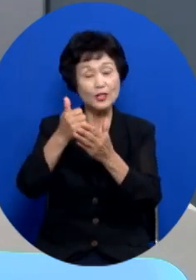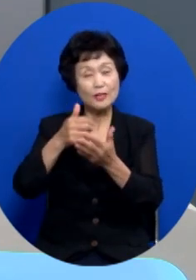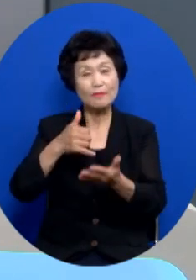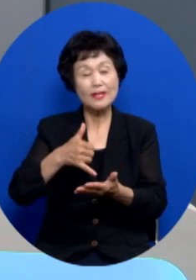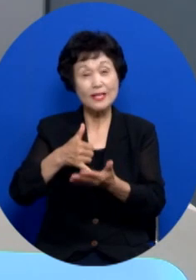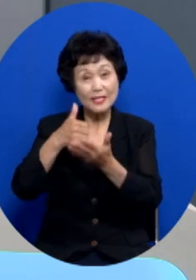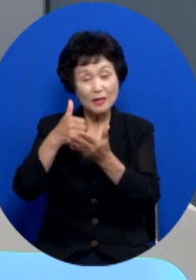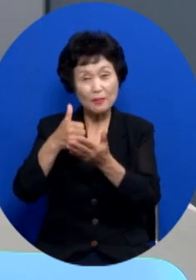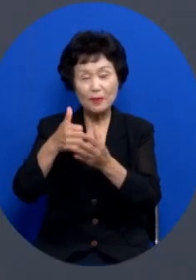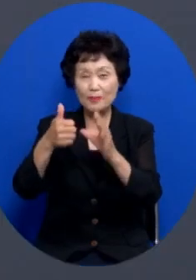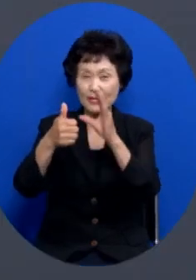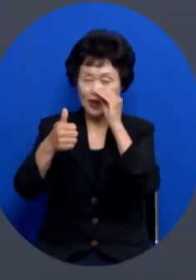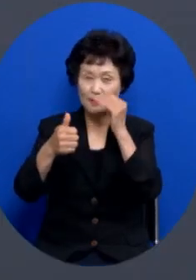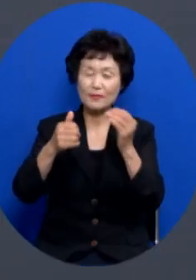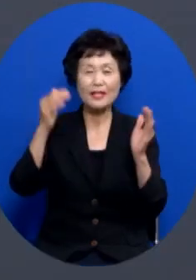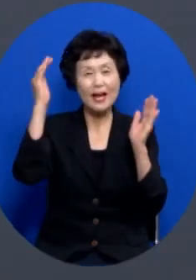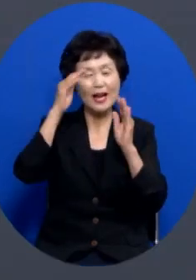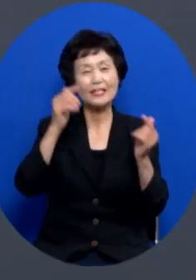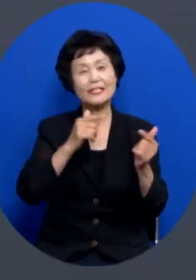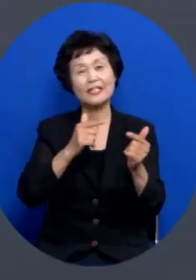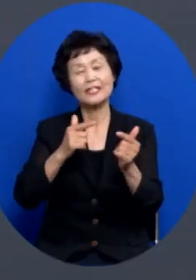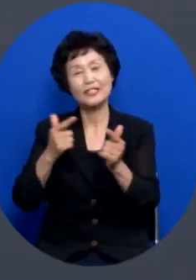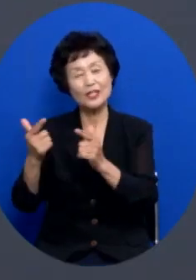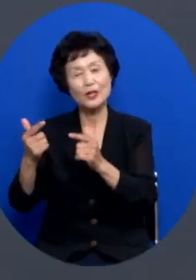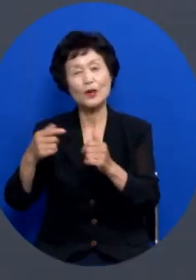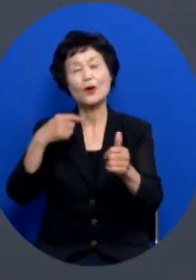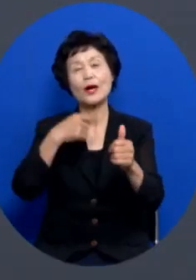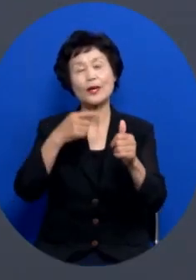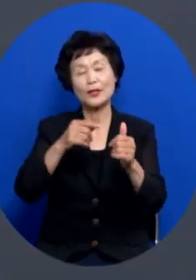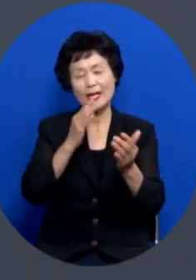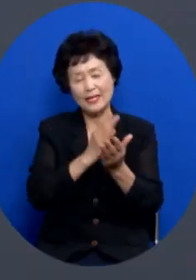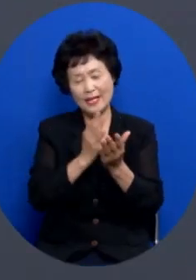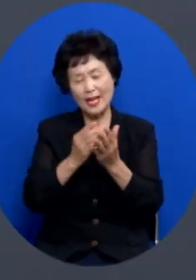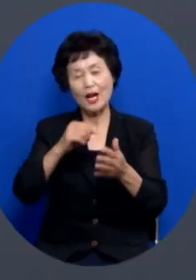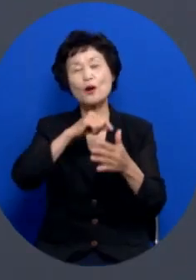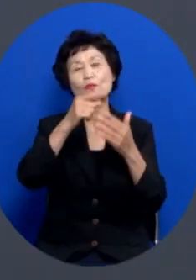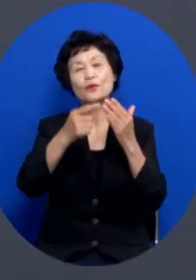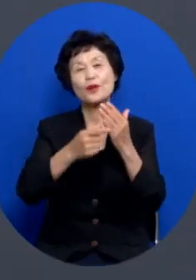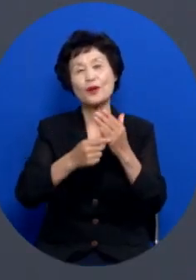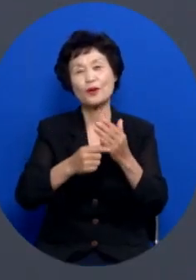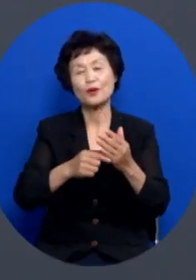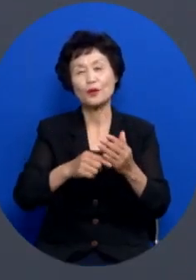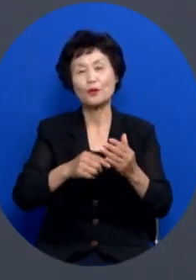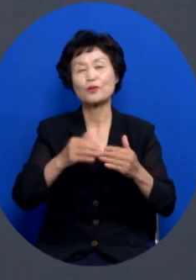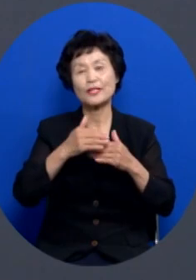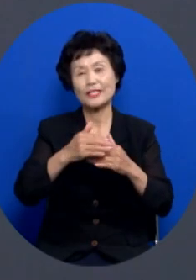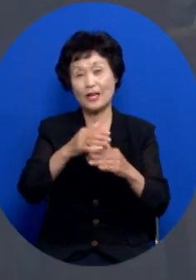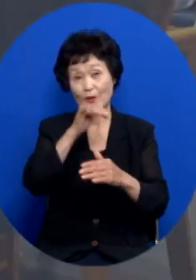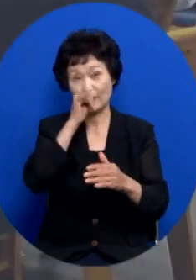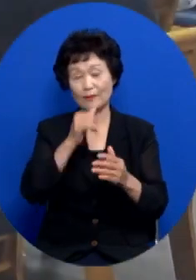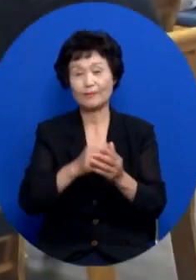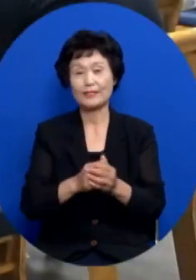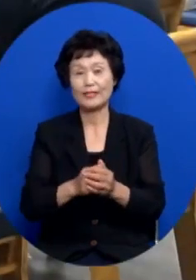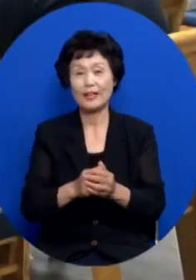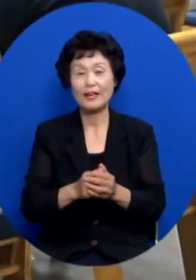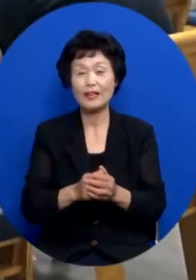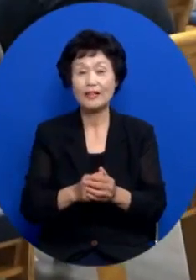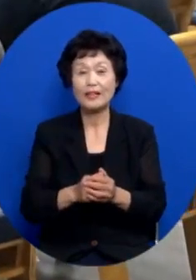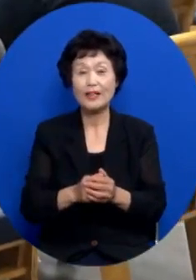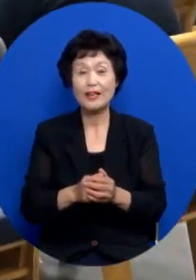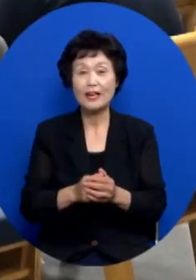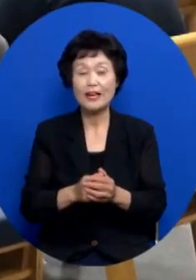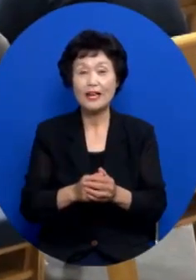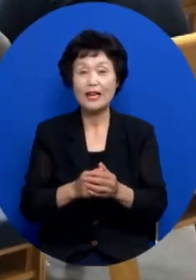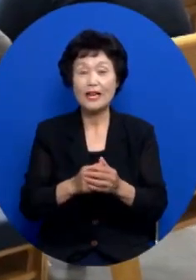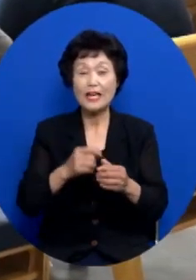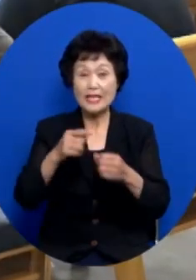학생들로 길러내기 위해서 다양한 프로그램을 운영하고 있는데 학기 중에는 교사들이 먼저 교육을 받습니다. 그래서 연